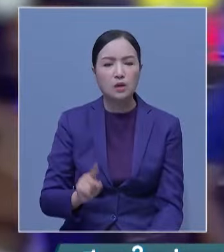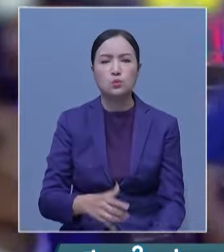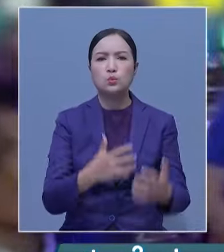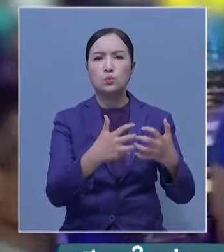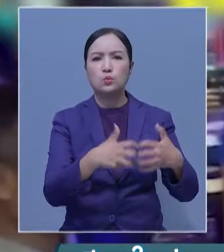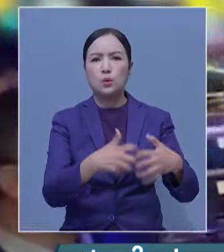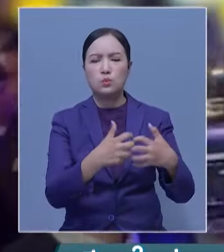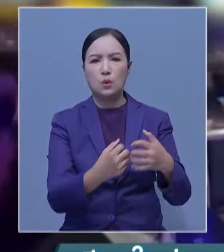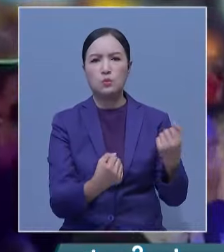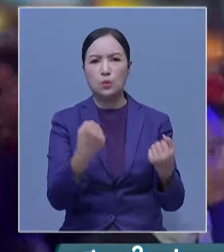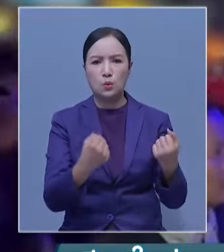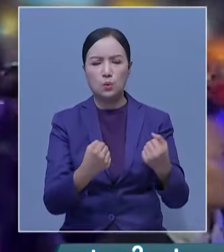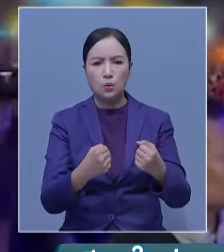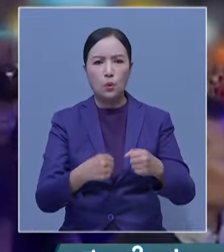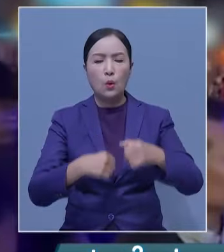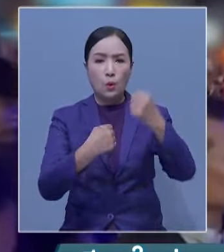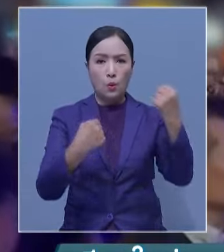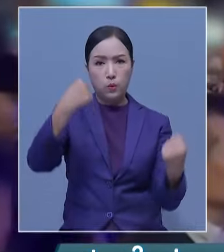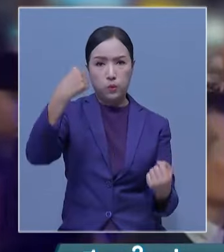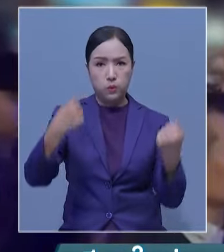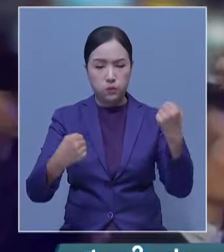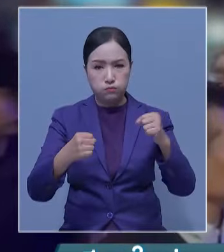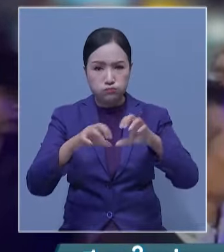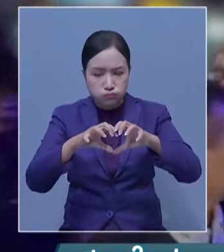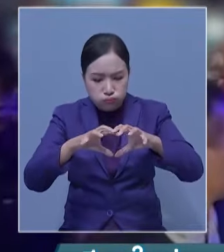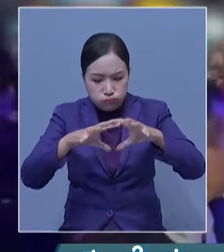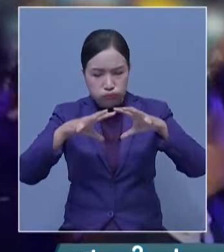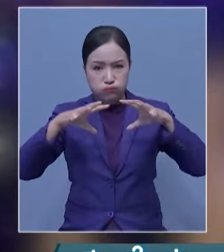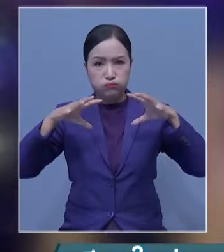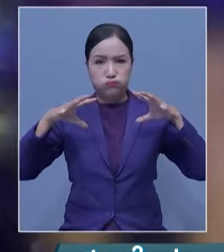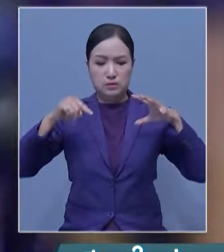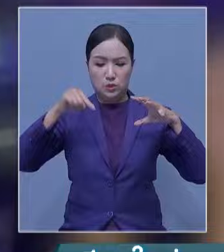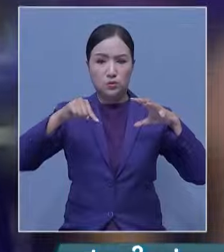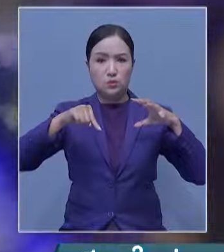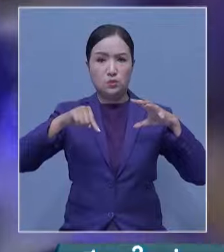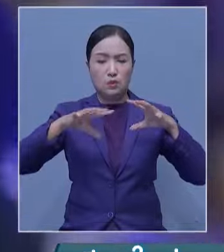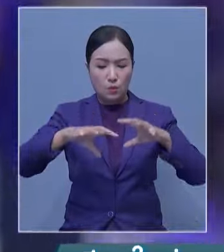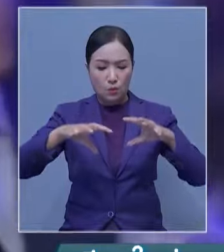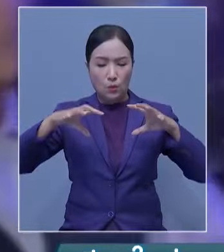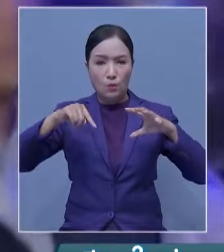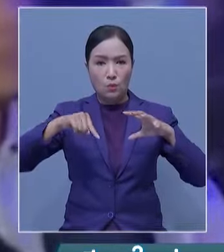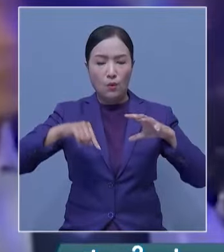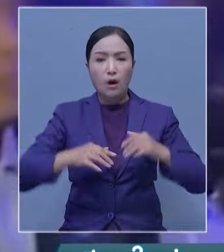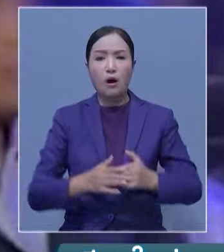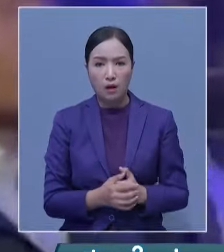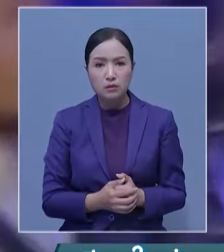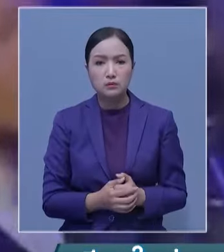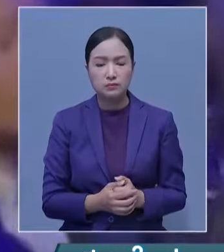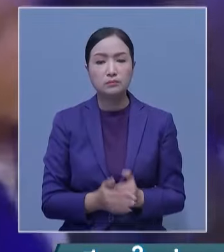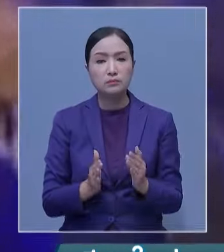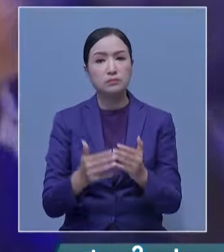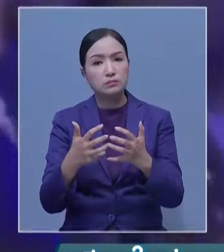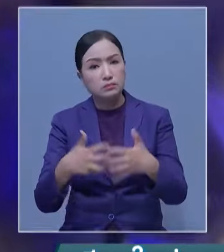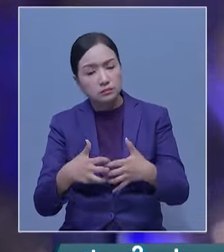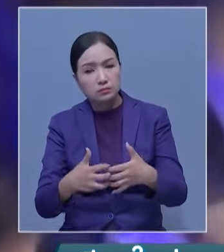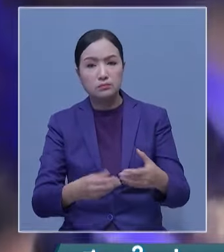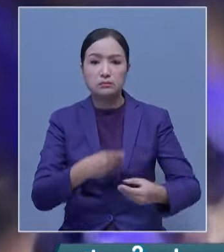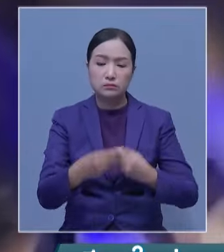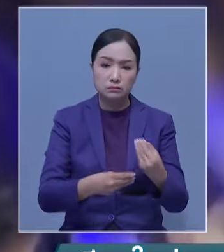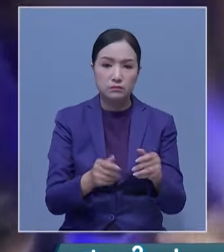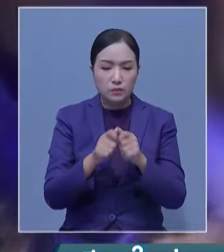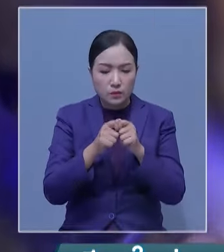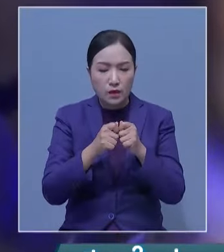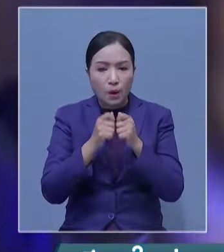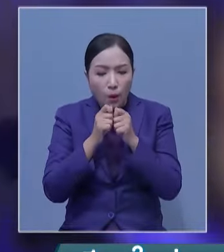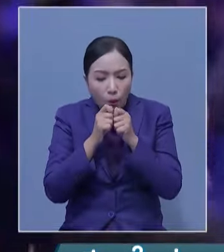บรรจุในถุงลมนิรภัยในรถยนต์เป็นก๊าซไม่มีสีไม่ติดไฟนะครับสำหรับผู้ผลิตหรือขายเพื่อนำไปเสพ